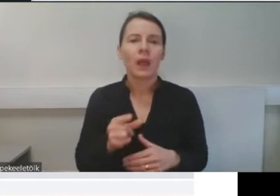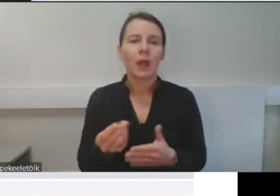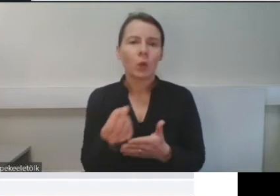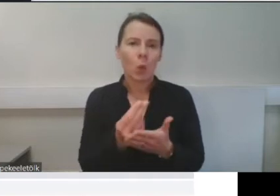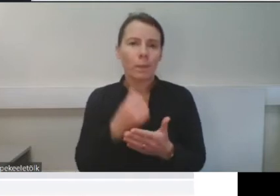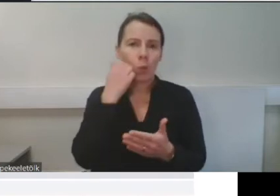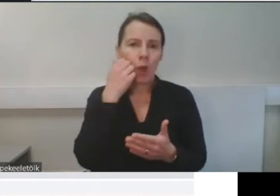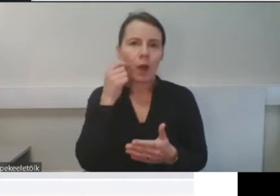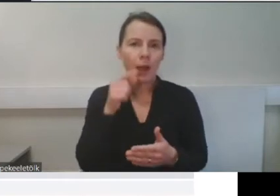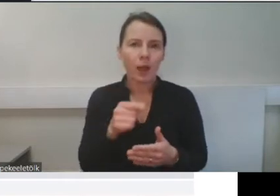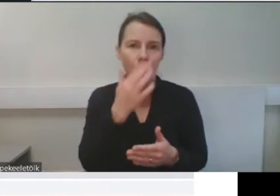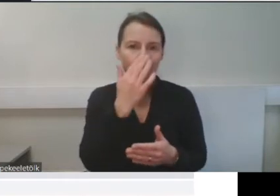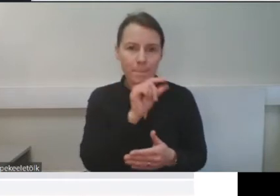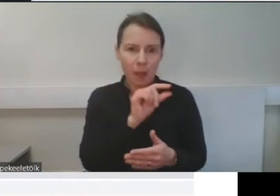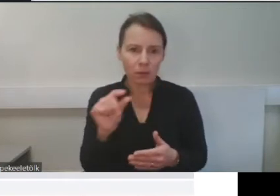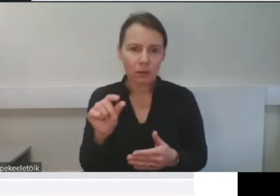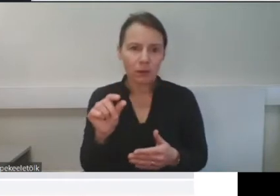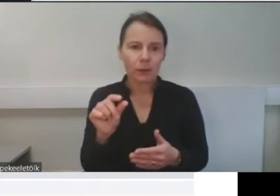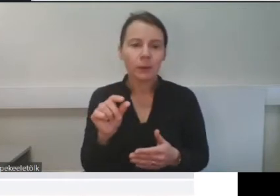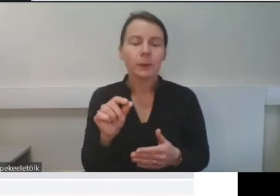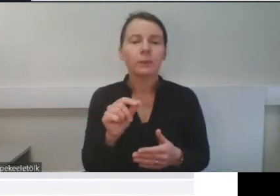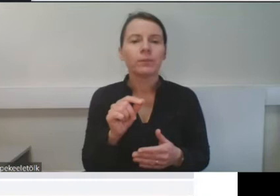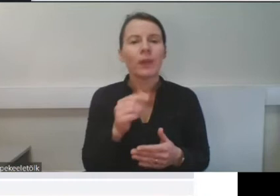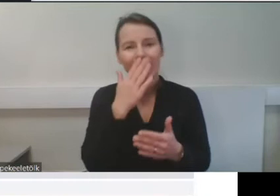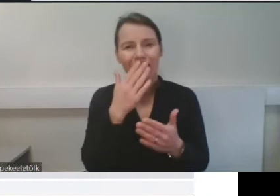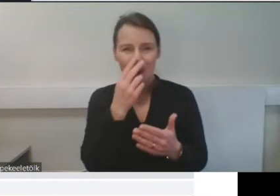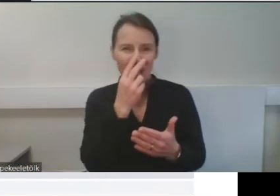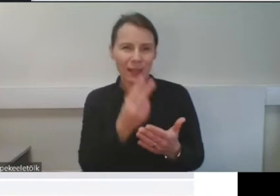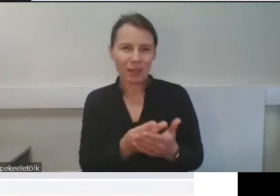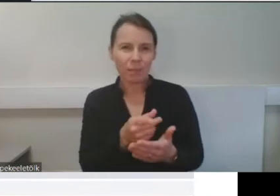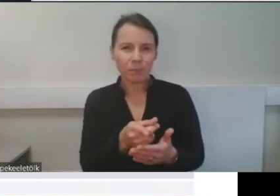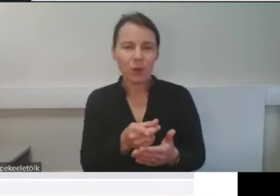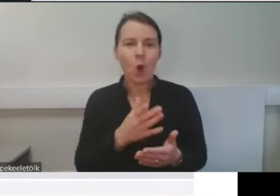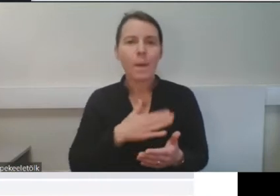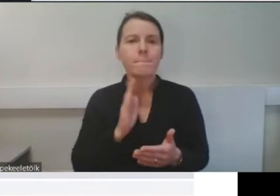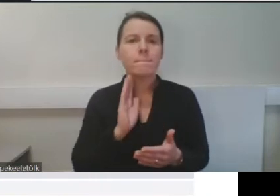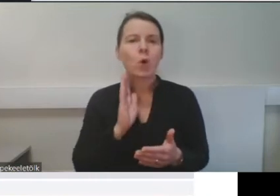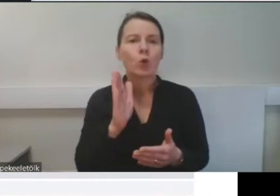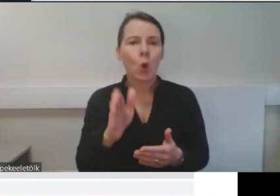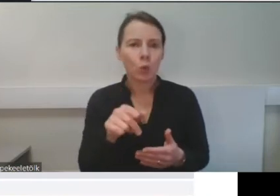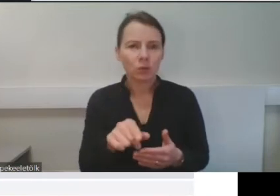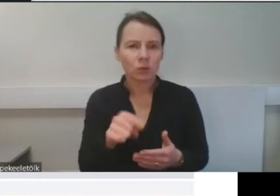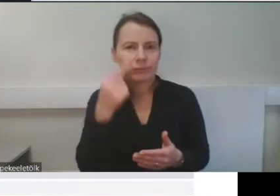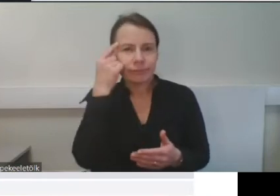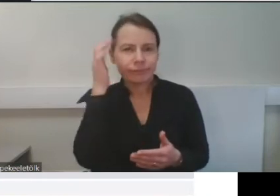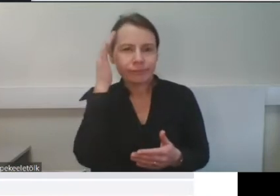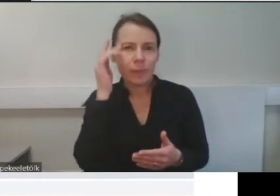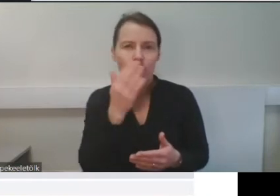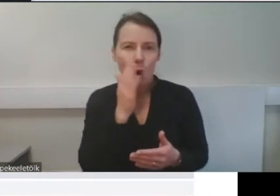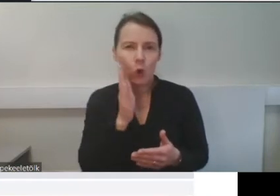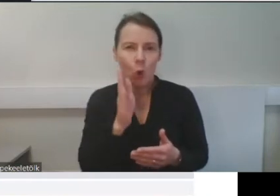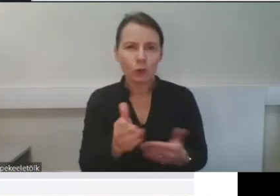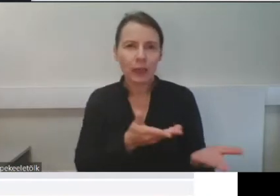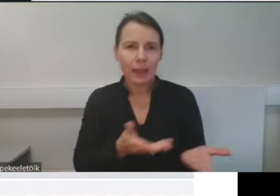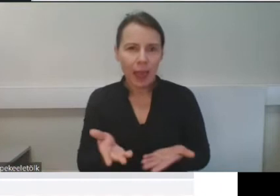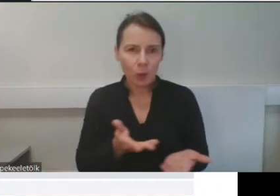seda tabelite jaotust, et kas seal ka minna selle peale, et tegelikult rääkida erivajadusest, kuigi